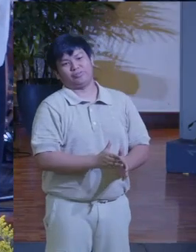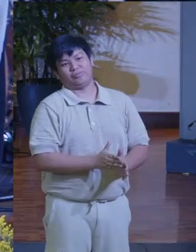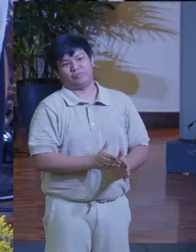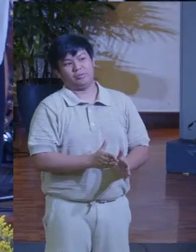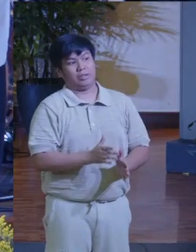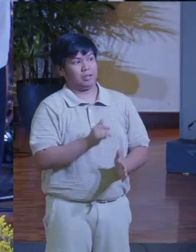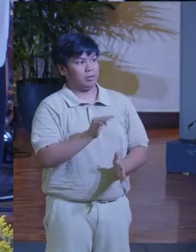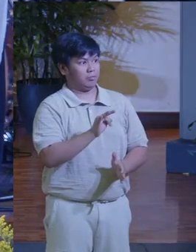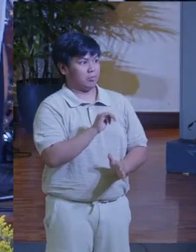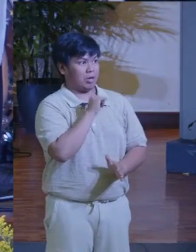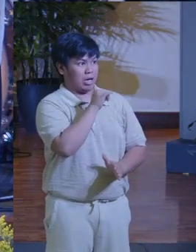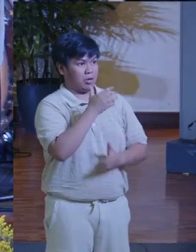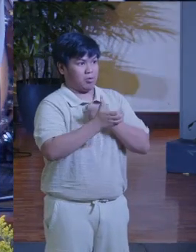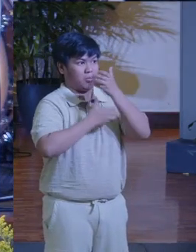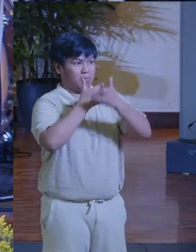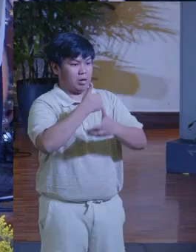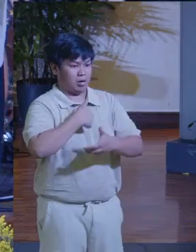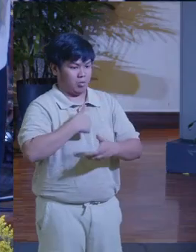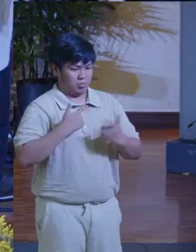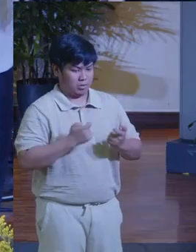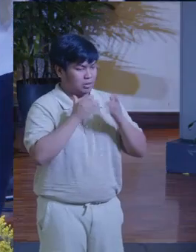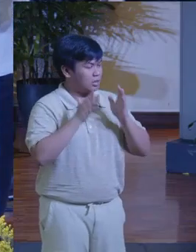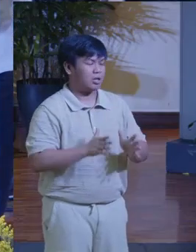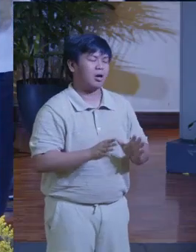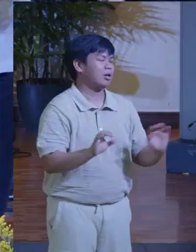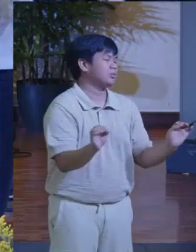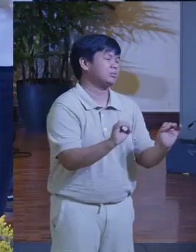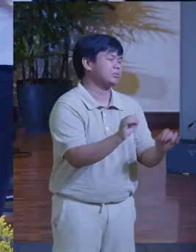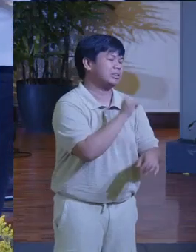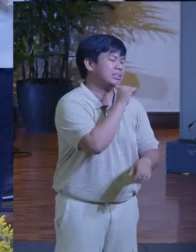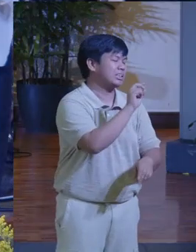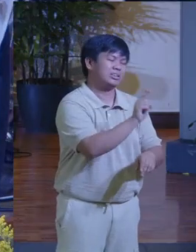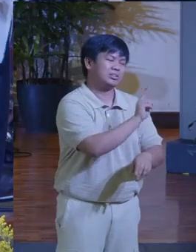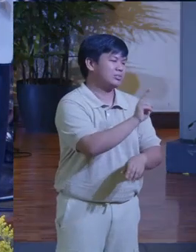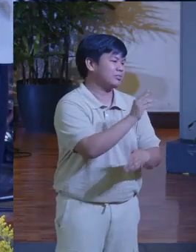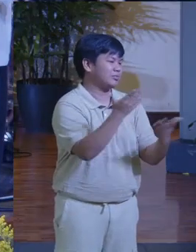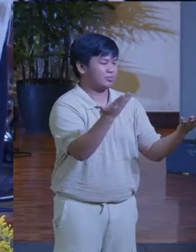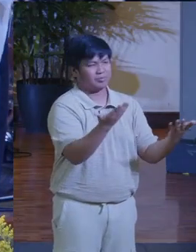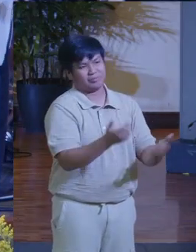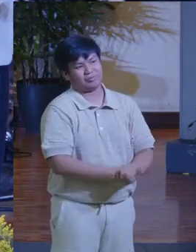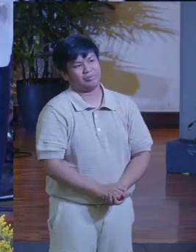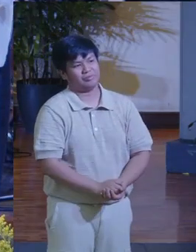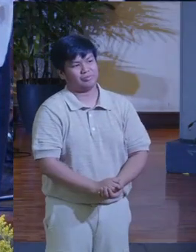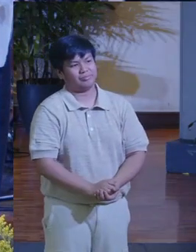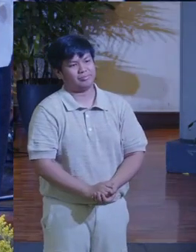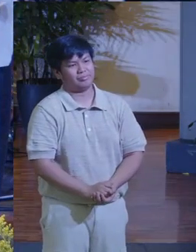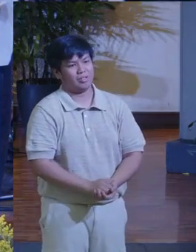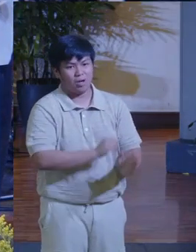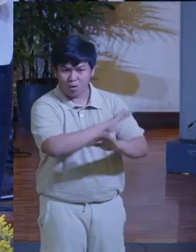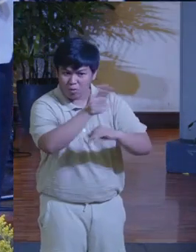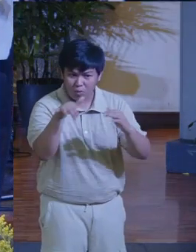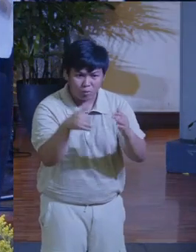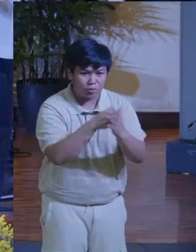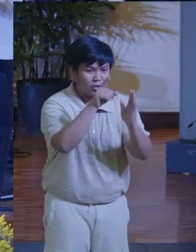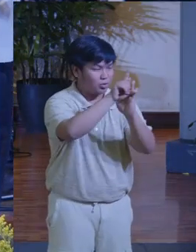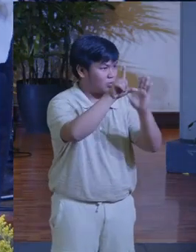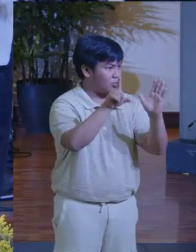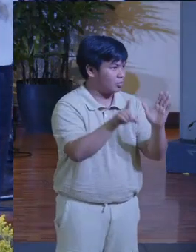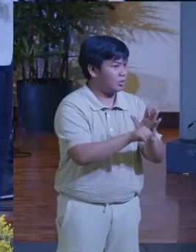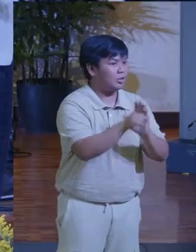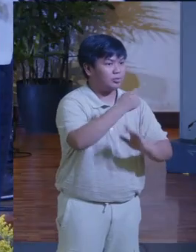Ito ay dahil sa ganap na pagtupad ni Kristo Jesus ng lahat ng hinihingi ng batas. Kaya lang